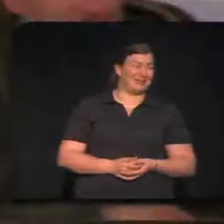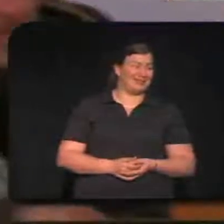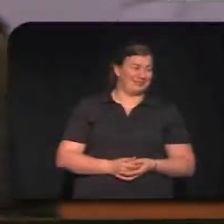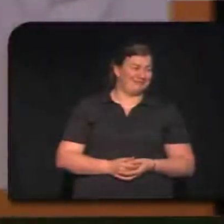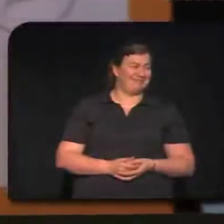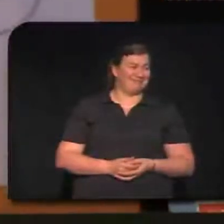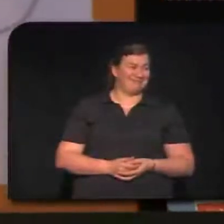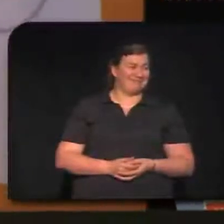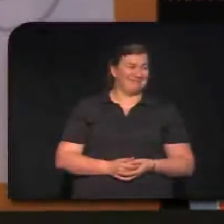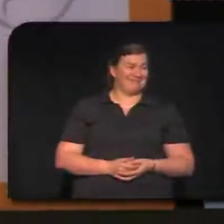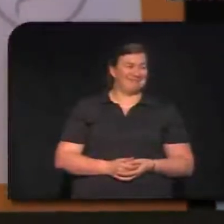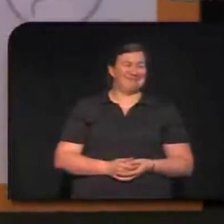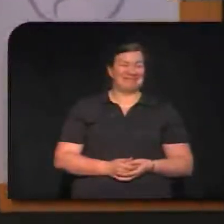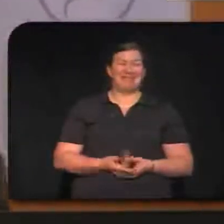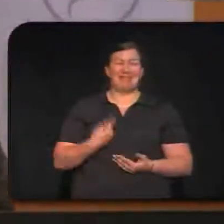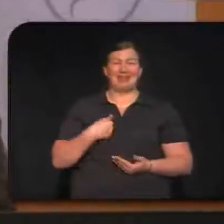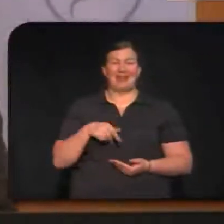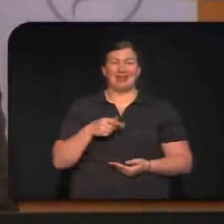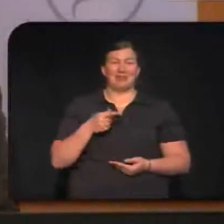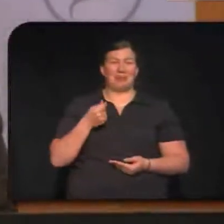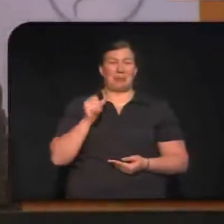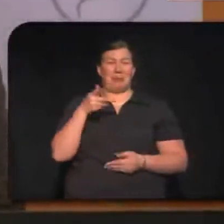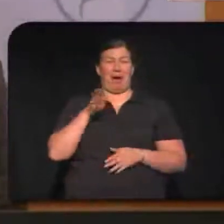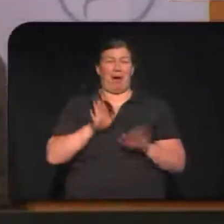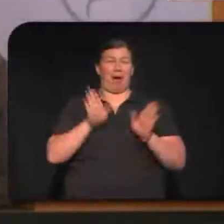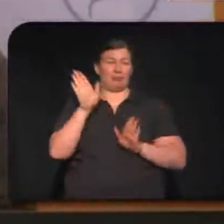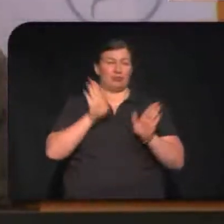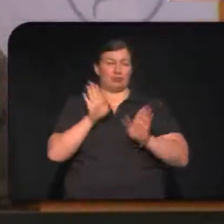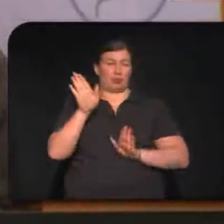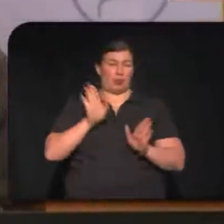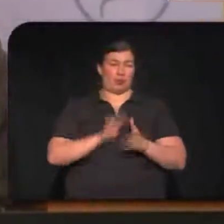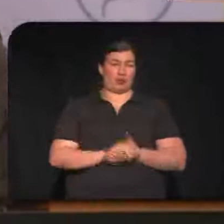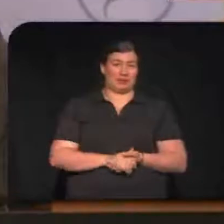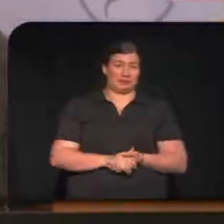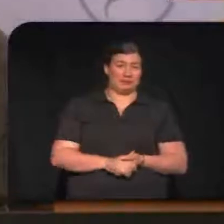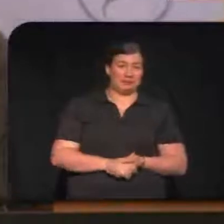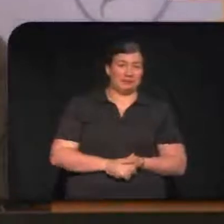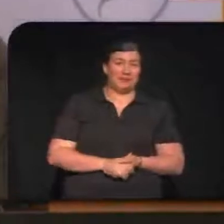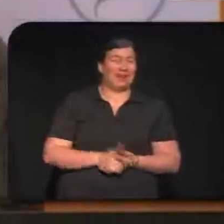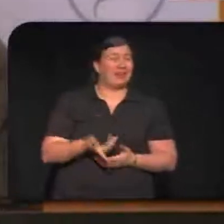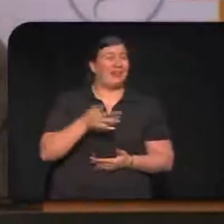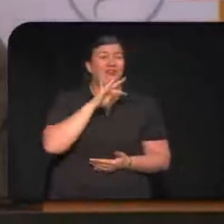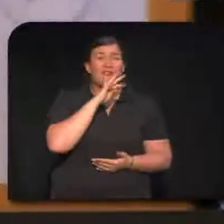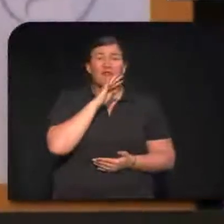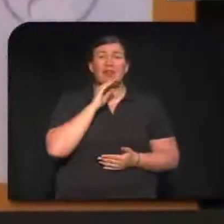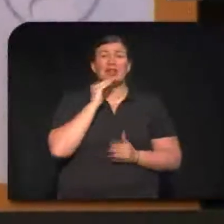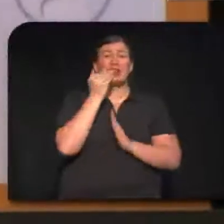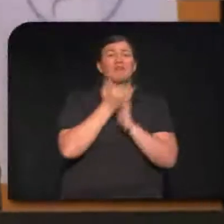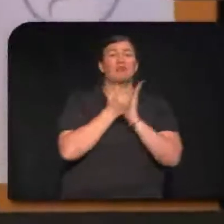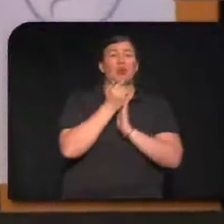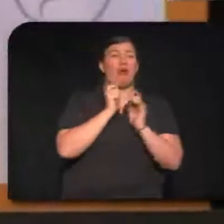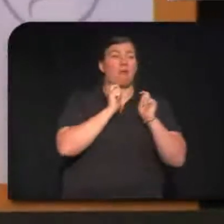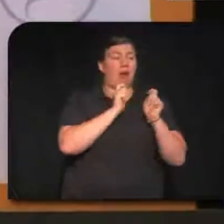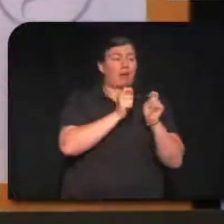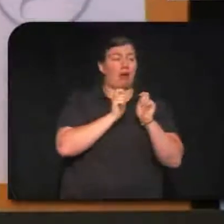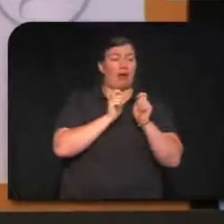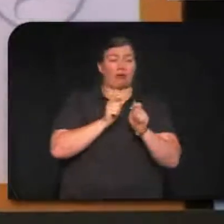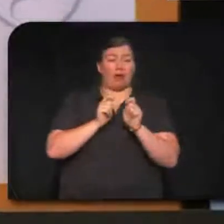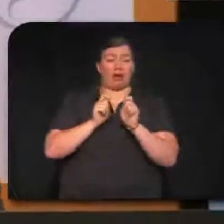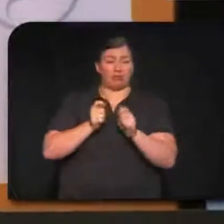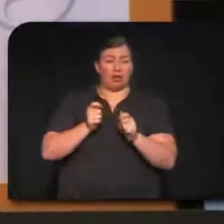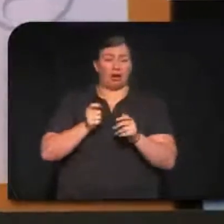wir müssen noch ein paar Abstimmungen machen wir haben noch eine ganze Menge programmanträge gerade sind wir im programmantrag